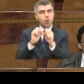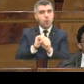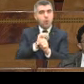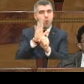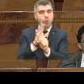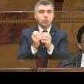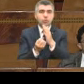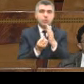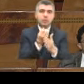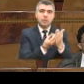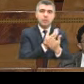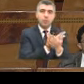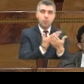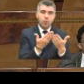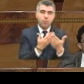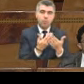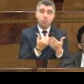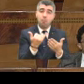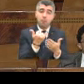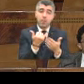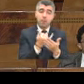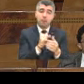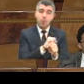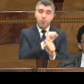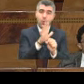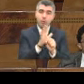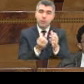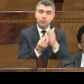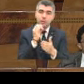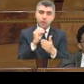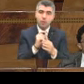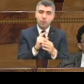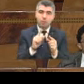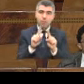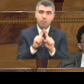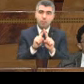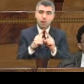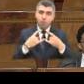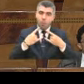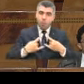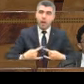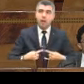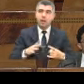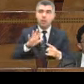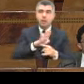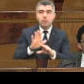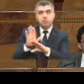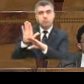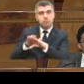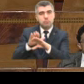الجديدة خصوصا أوميكرون، يتعين المزيد من تعزيز نظام اليقظة الوطنية وتحسيس